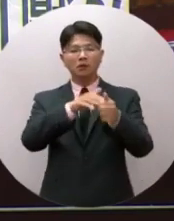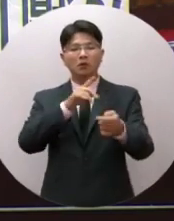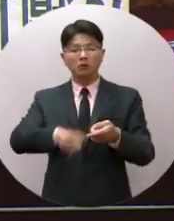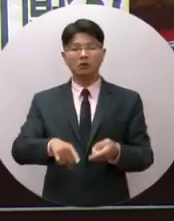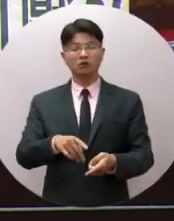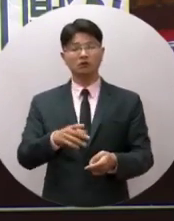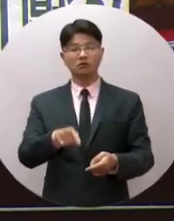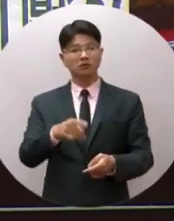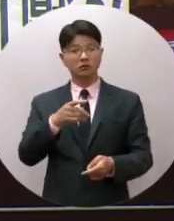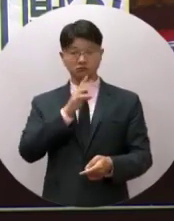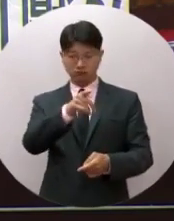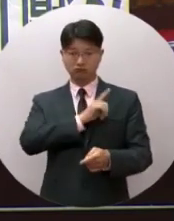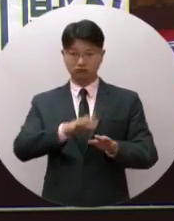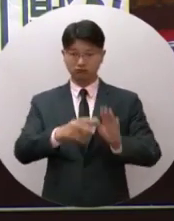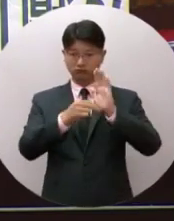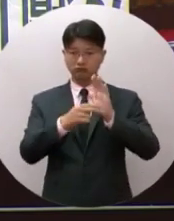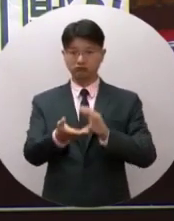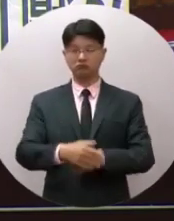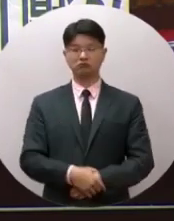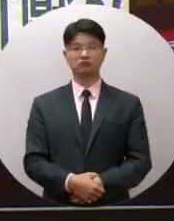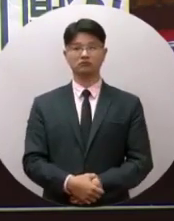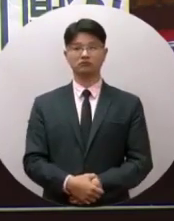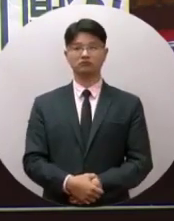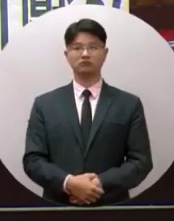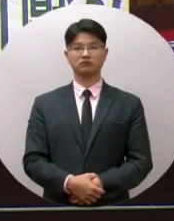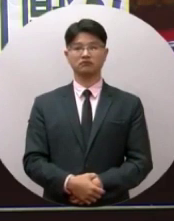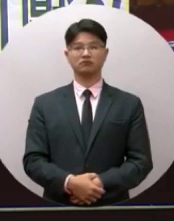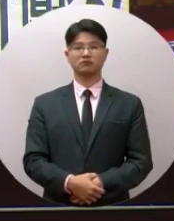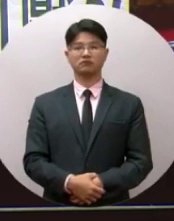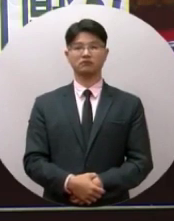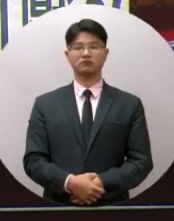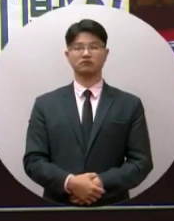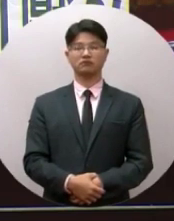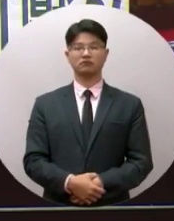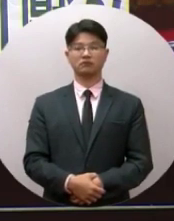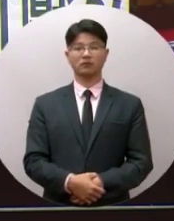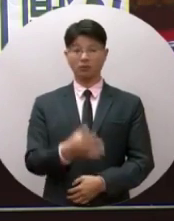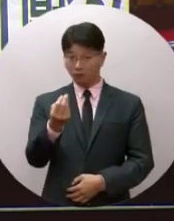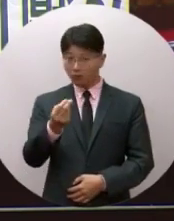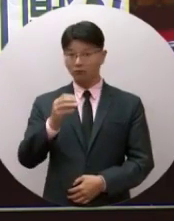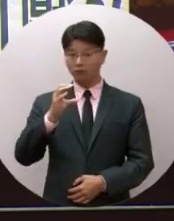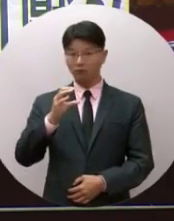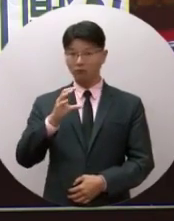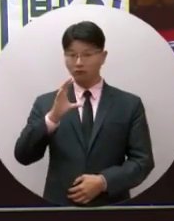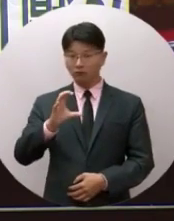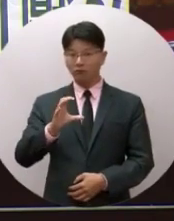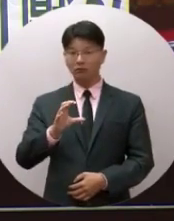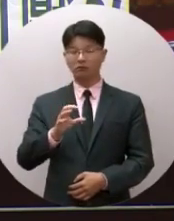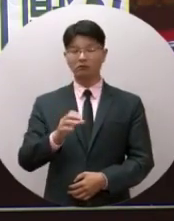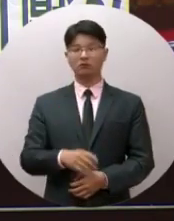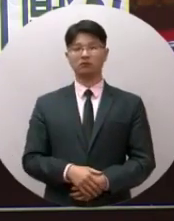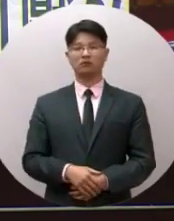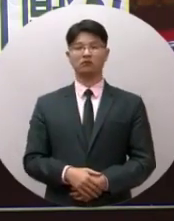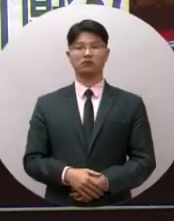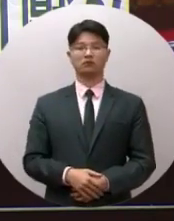对你有够真。 啊，对领导五方。 领导五方哦。 五方。 五方。 有啦。 哈？ 台